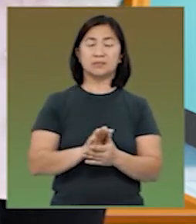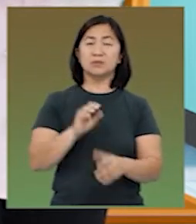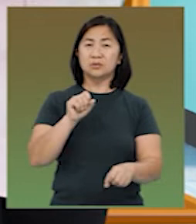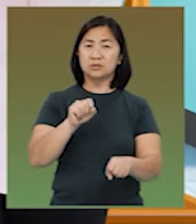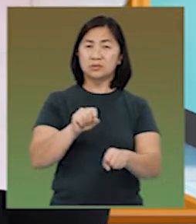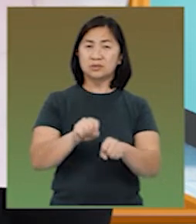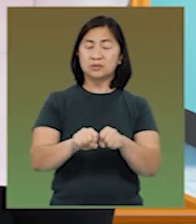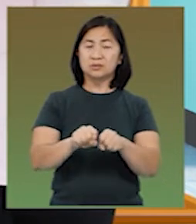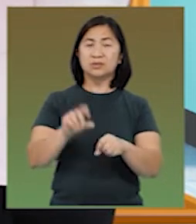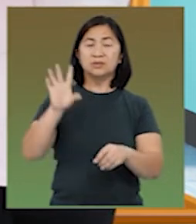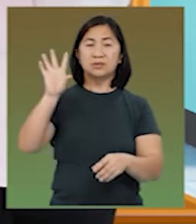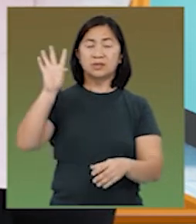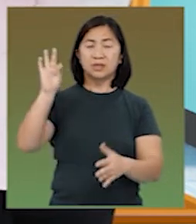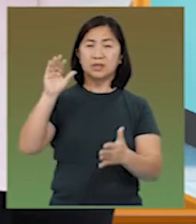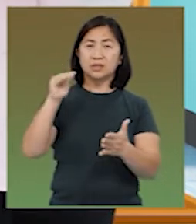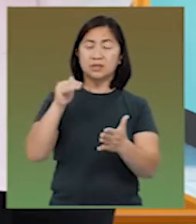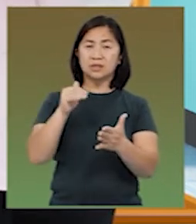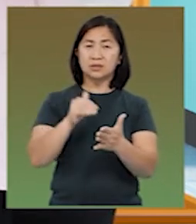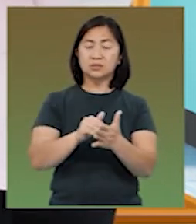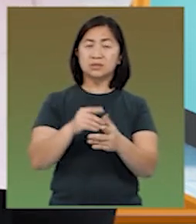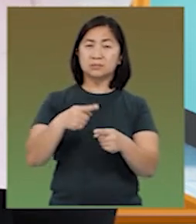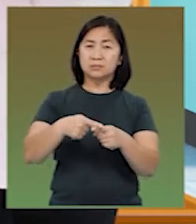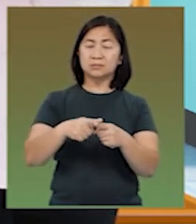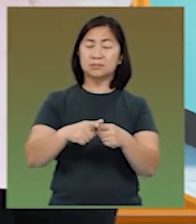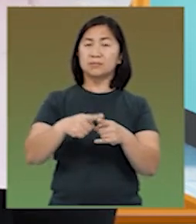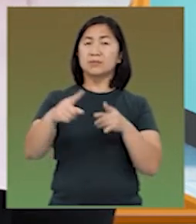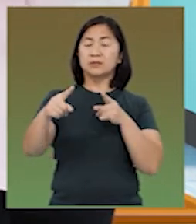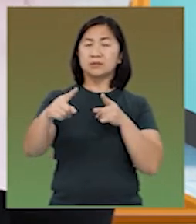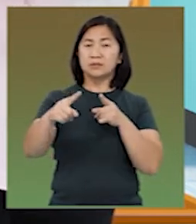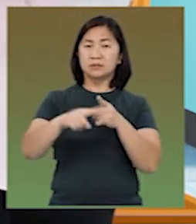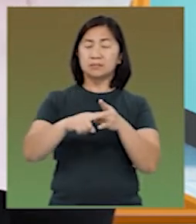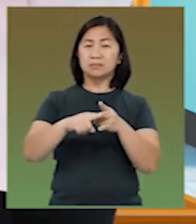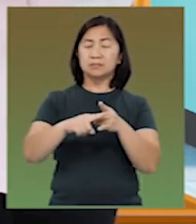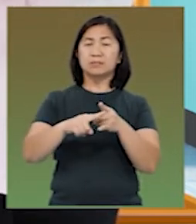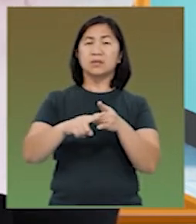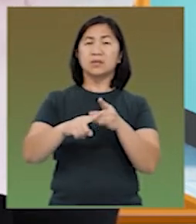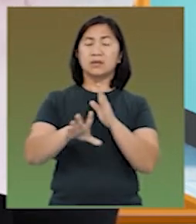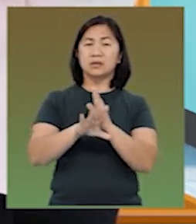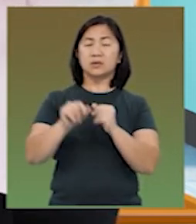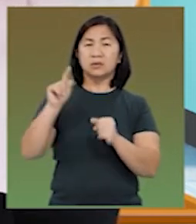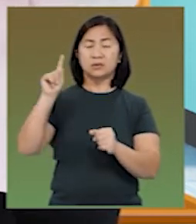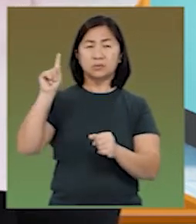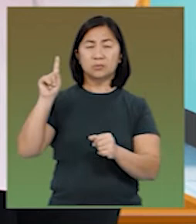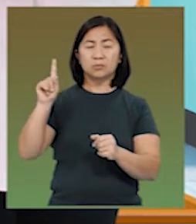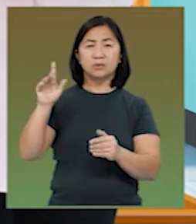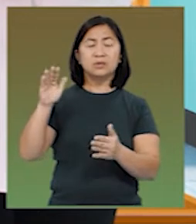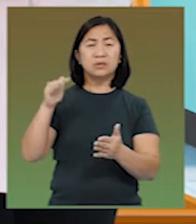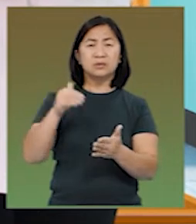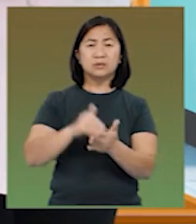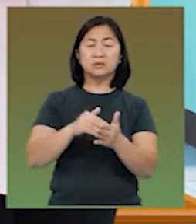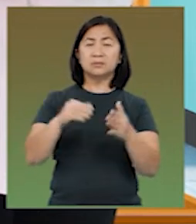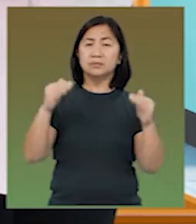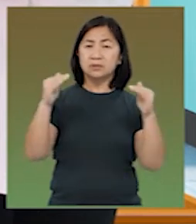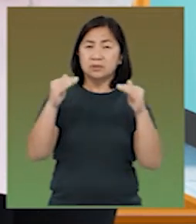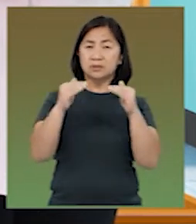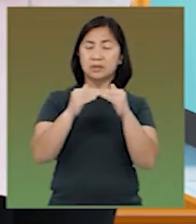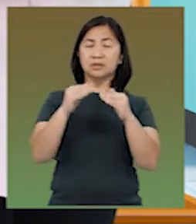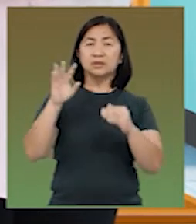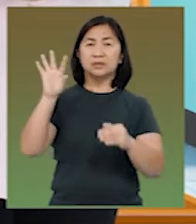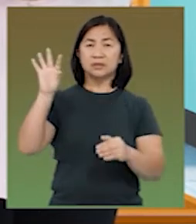9! Kaya, 9,000 grams divided by 1,000 is equal